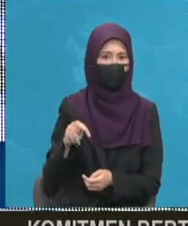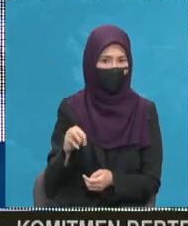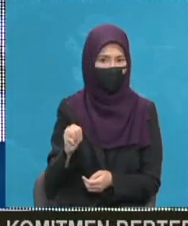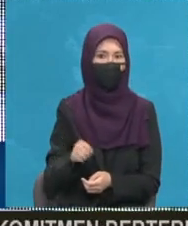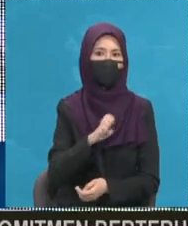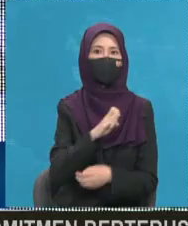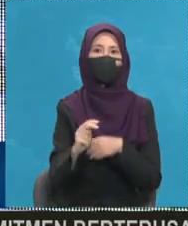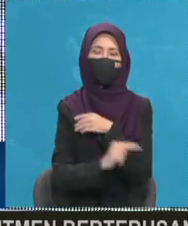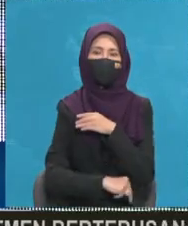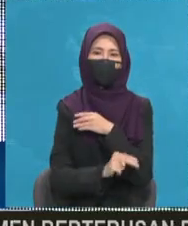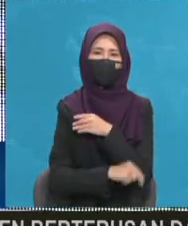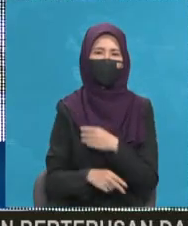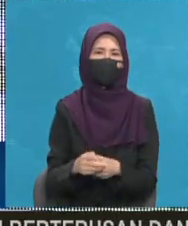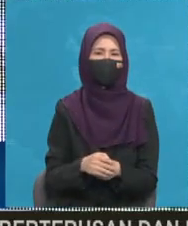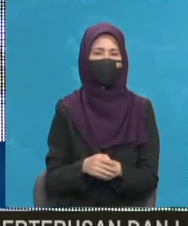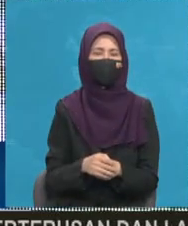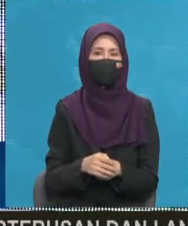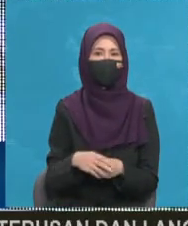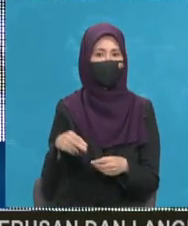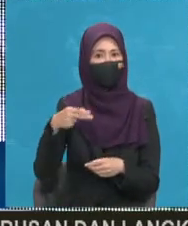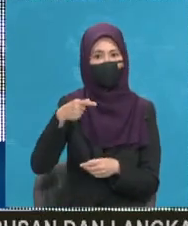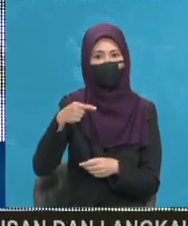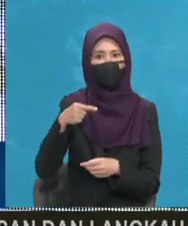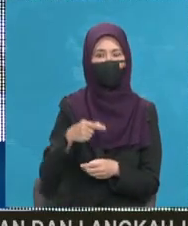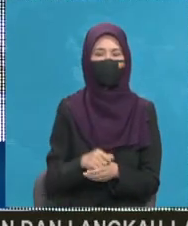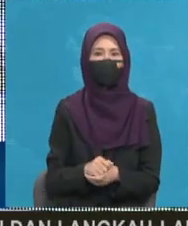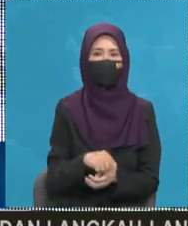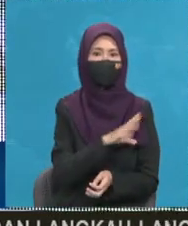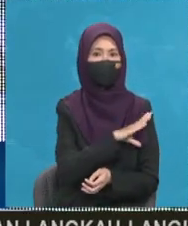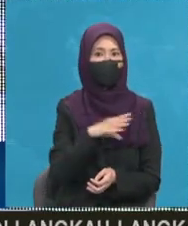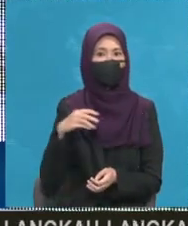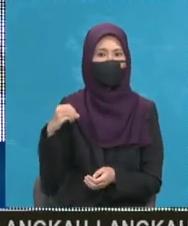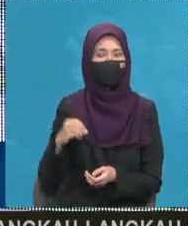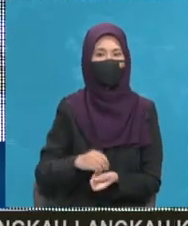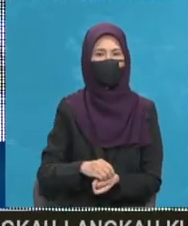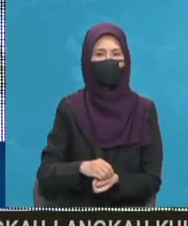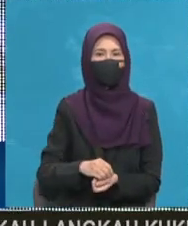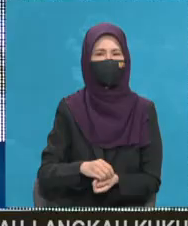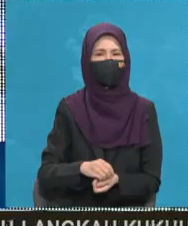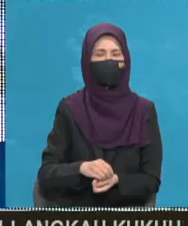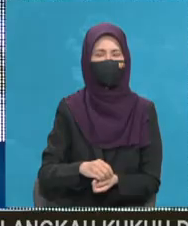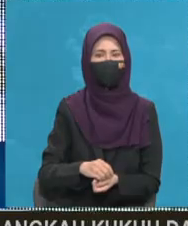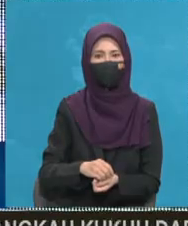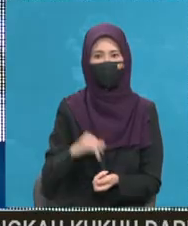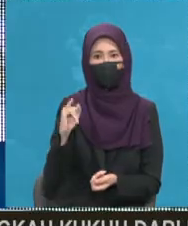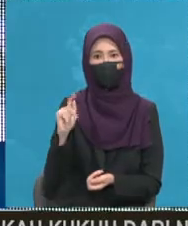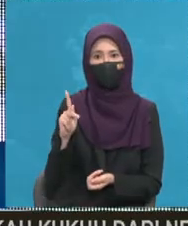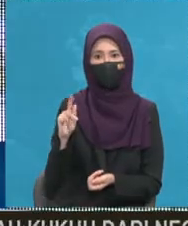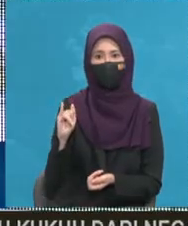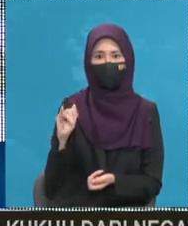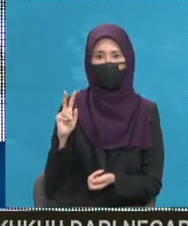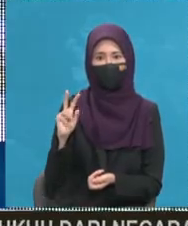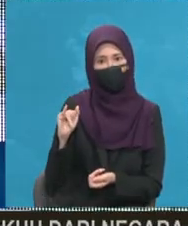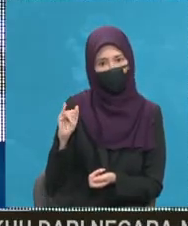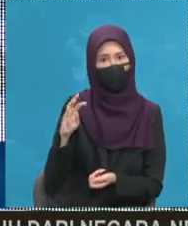kemajuan teknologi hijau dan insya tvutama lain untuk menangani cabaran perubahan iklim kejuruteraan memainkan